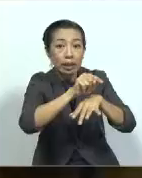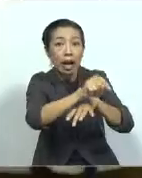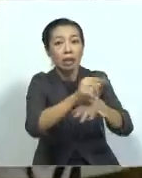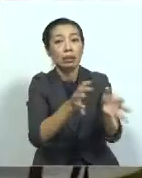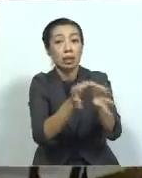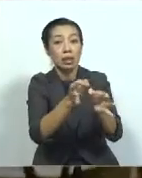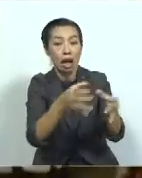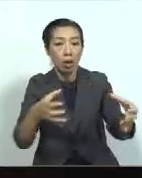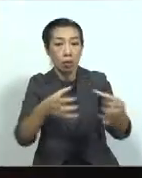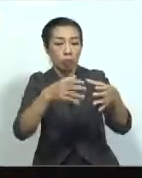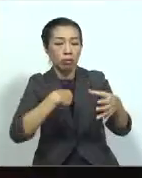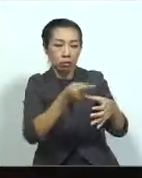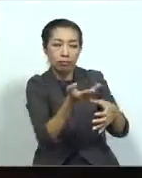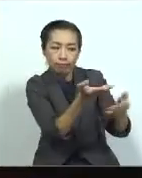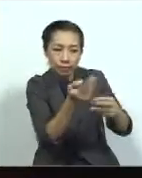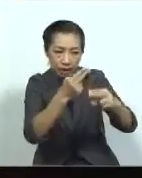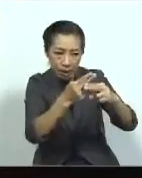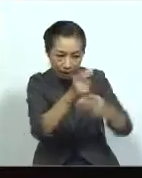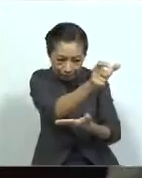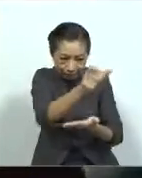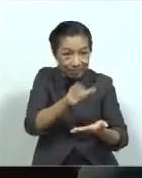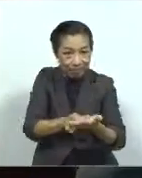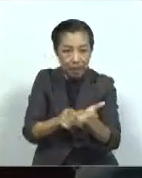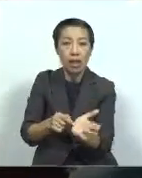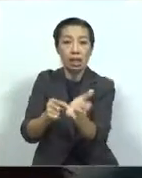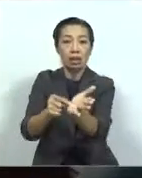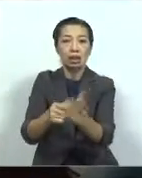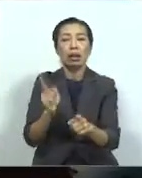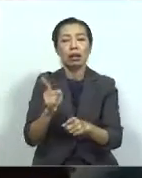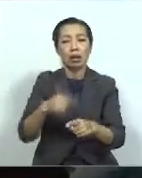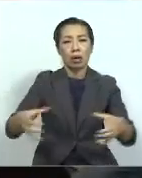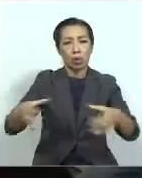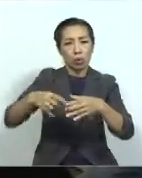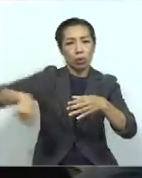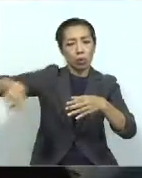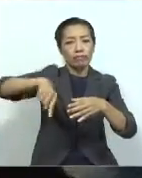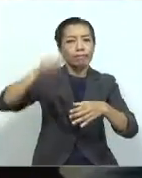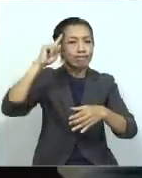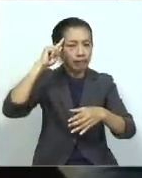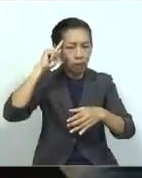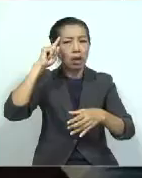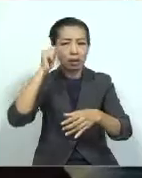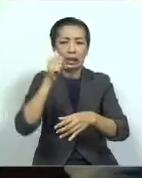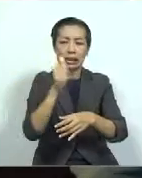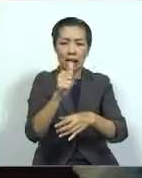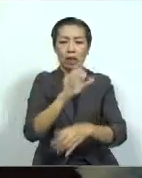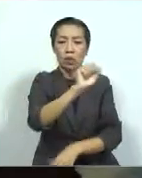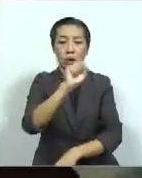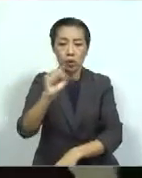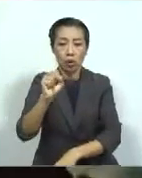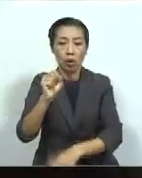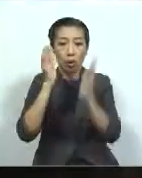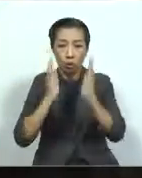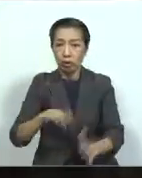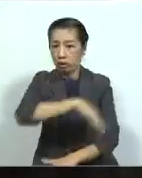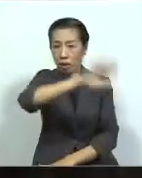นหนึ่งในนายกรัฐมนตรีของพรรคด้วยนะครับซึ่งสำหรับฐานเสียงของพรรคนี้นะครับหลักๆ ก็ยังคงมั่นใจนะครับว่าจะได้ที่นั่งส.